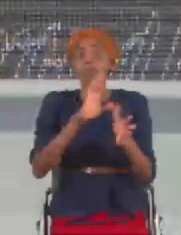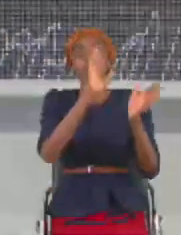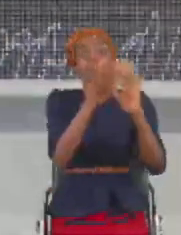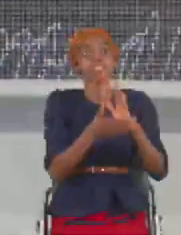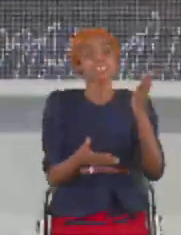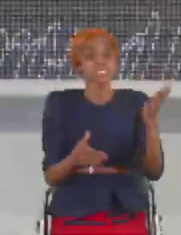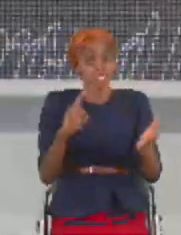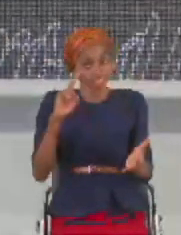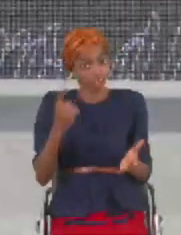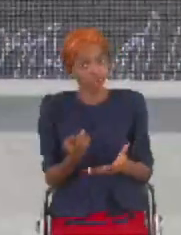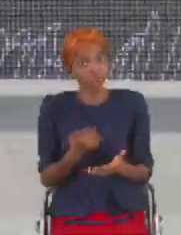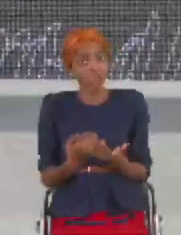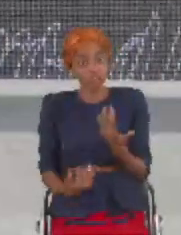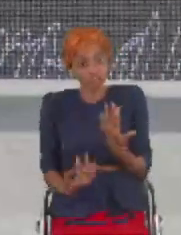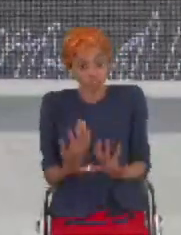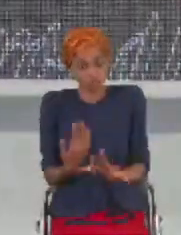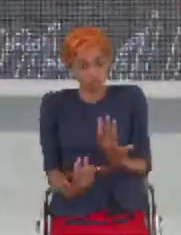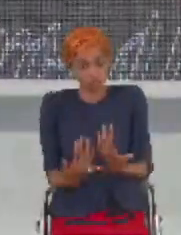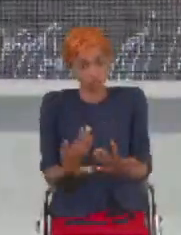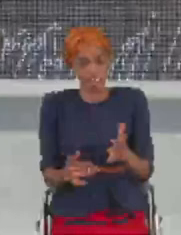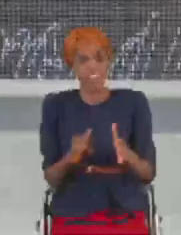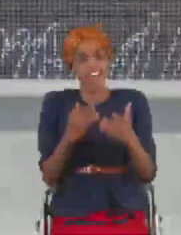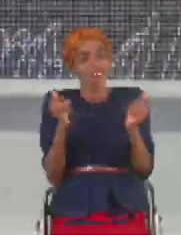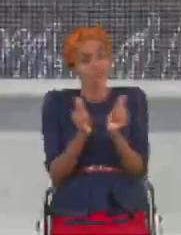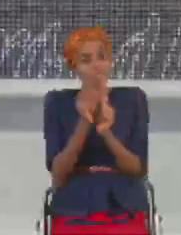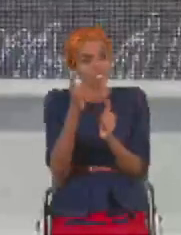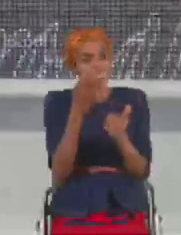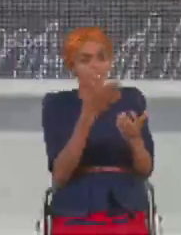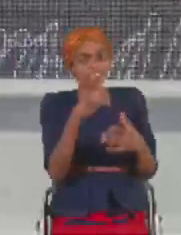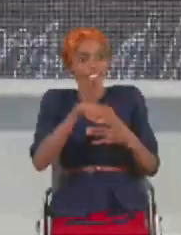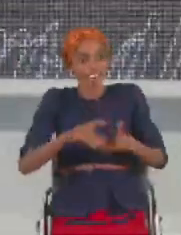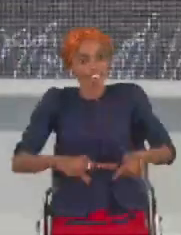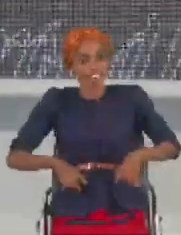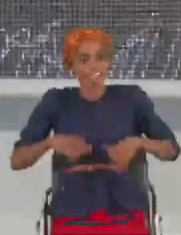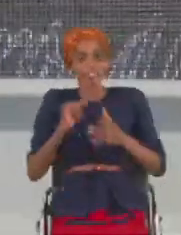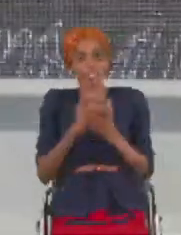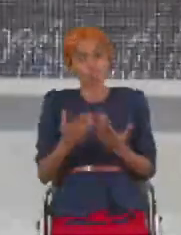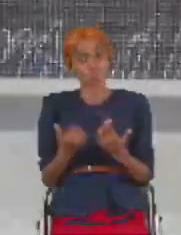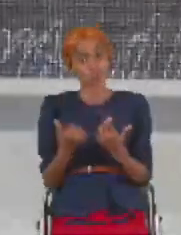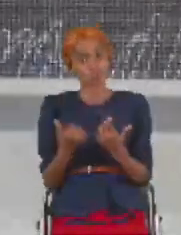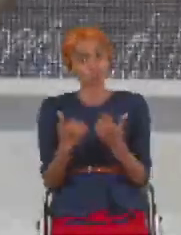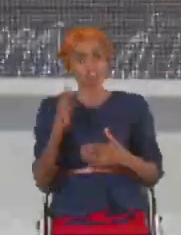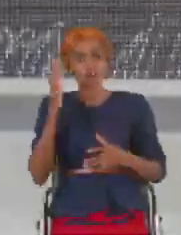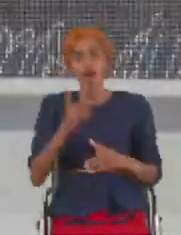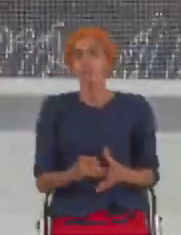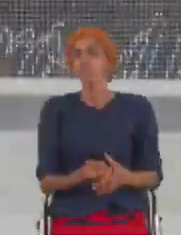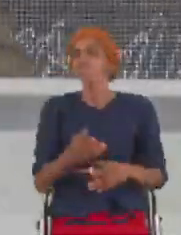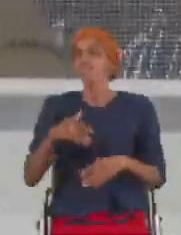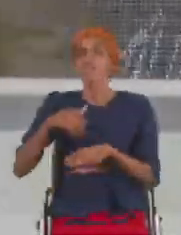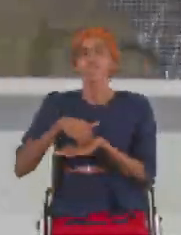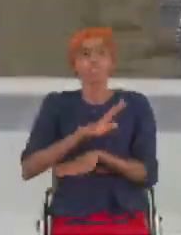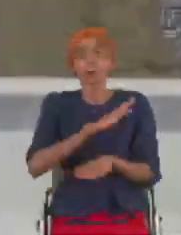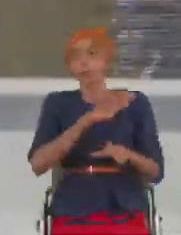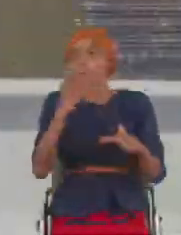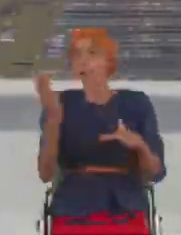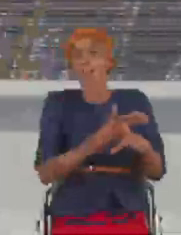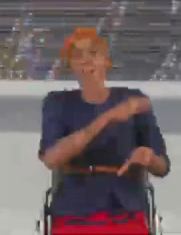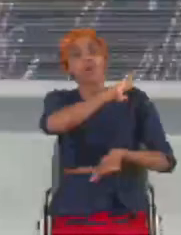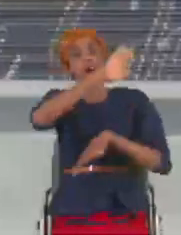là-bas et le feu la flamme du feu dans tu avais quand tu portes à va renvoyer ces choses